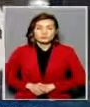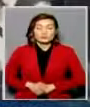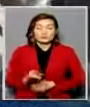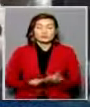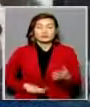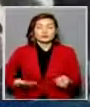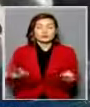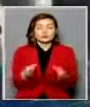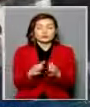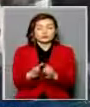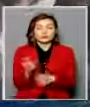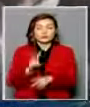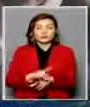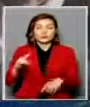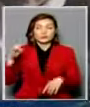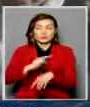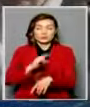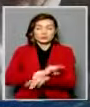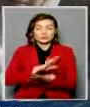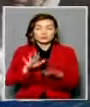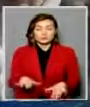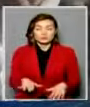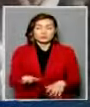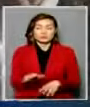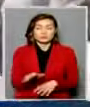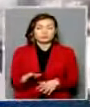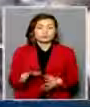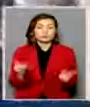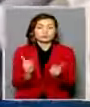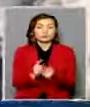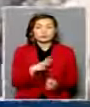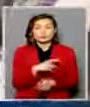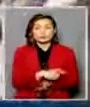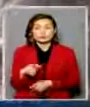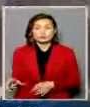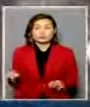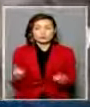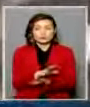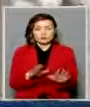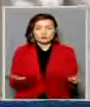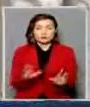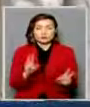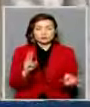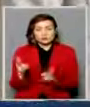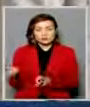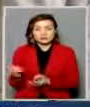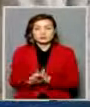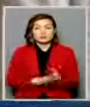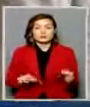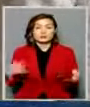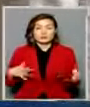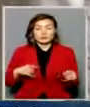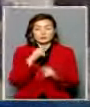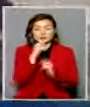Далее творческий коллектив посетил международный аэропорт Атырау имени Хиуаз Доспановой. Сыграв известную кюю на народных инструментах,